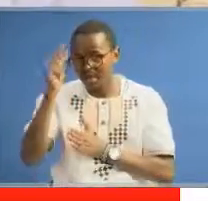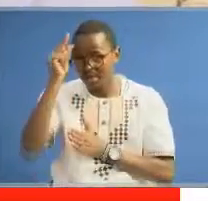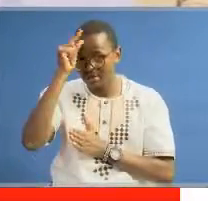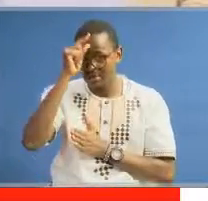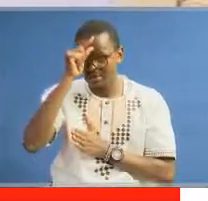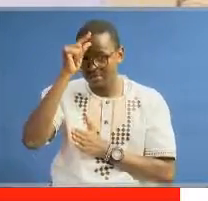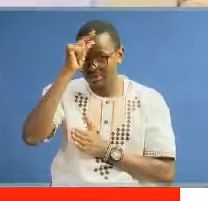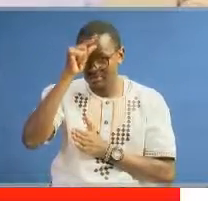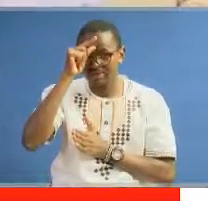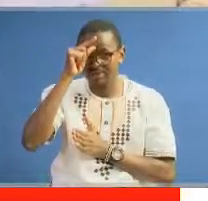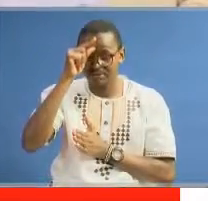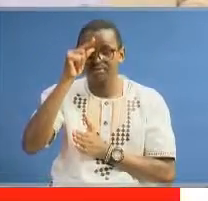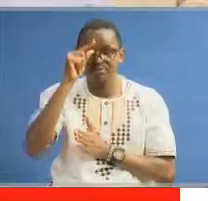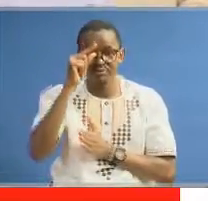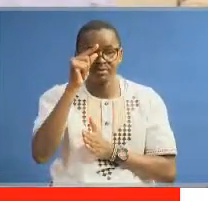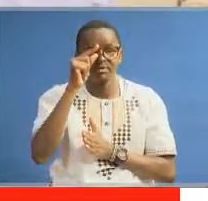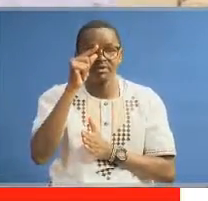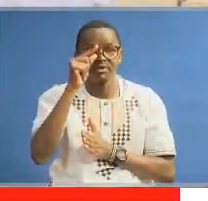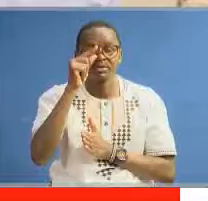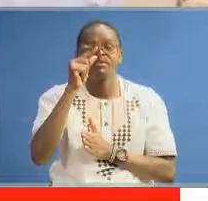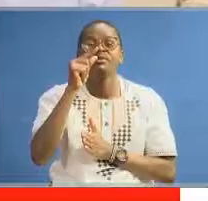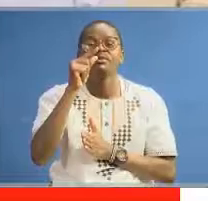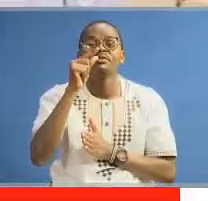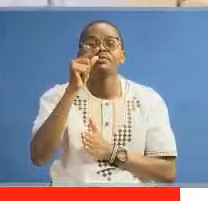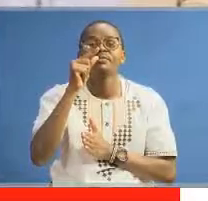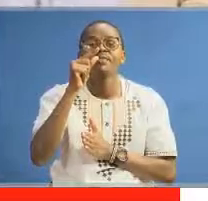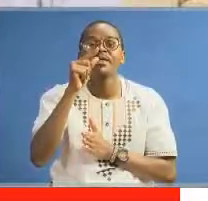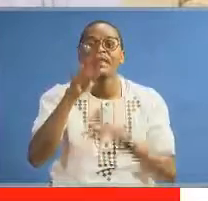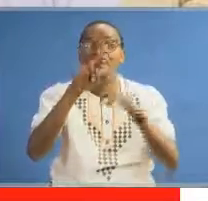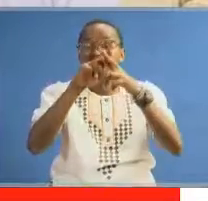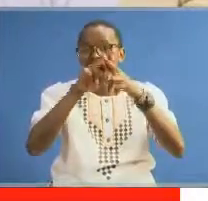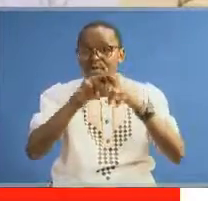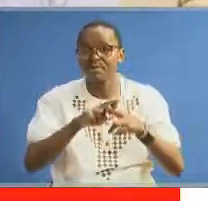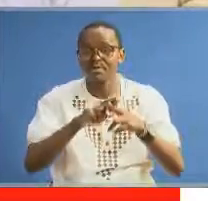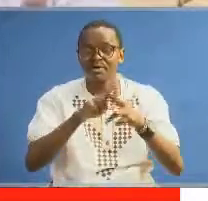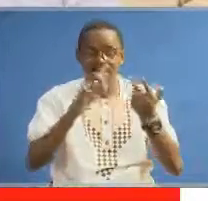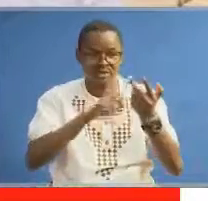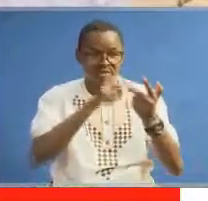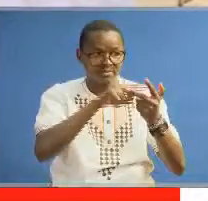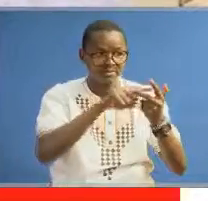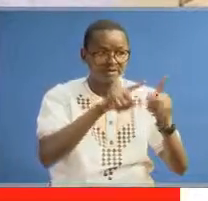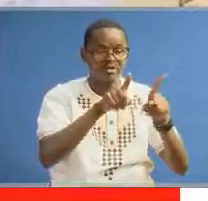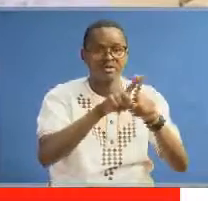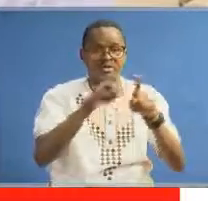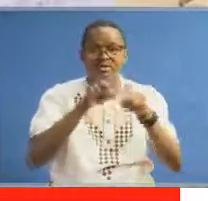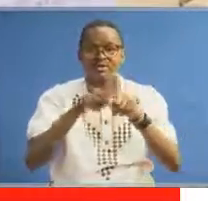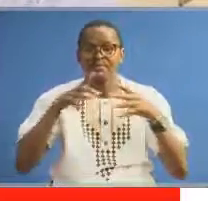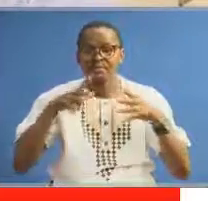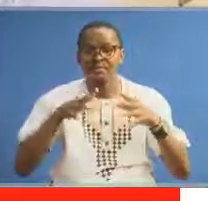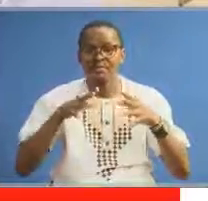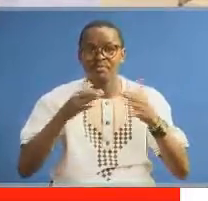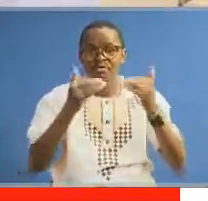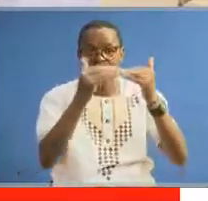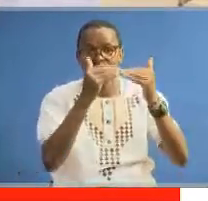serikali iwe katika inategemea hesabu na idadi sawa sawa.